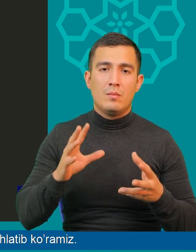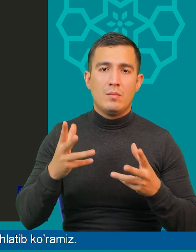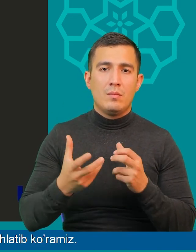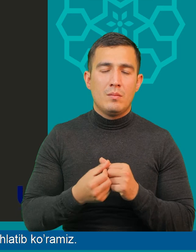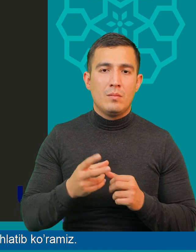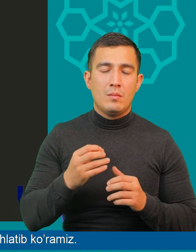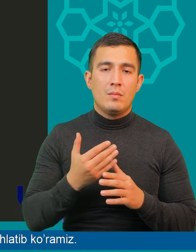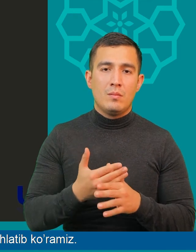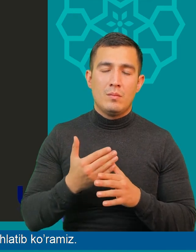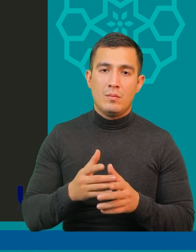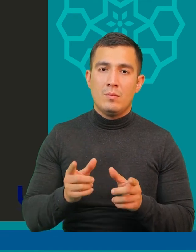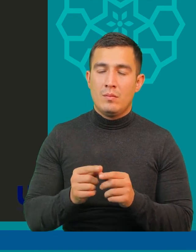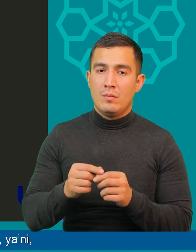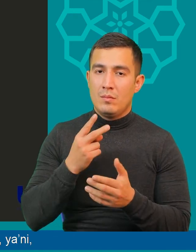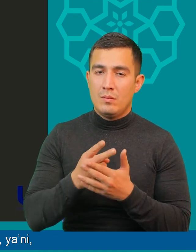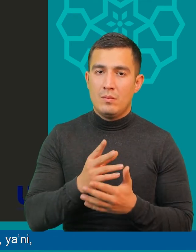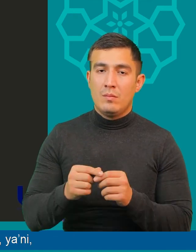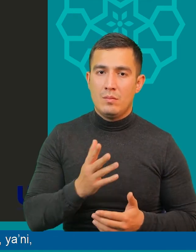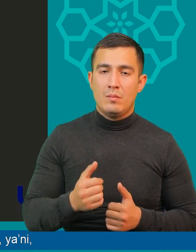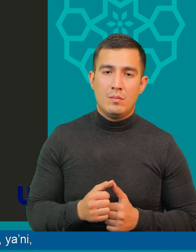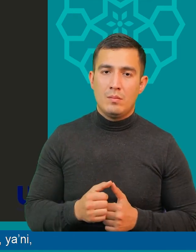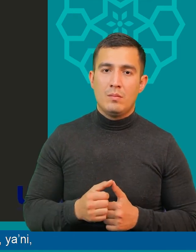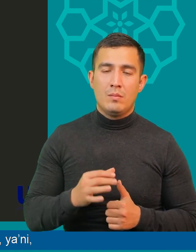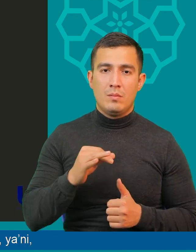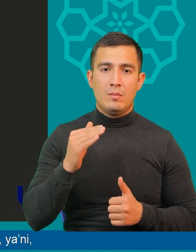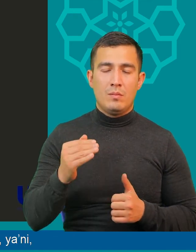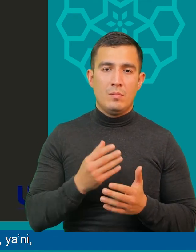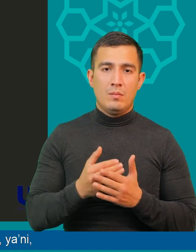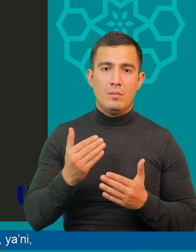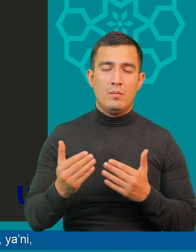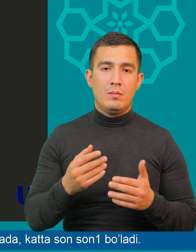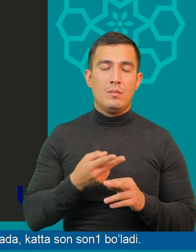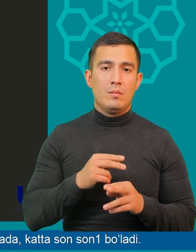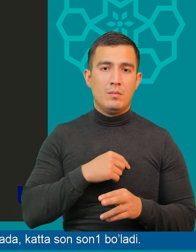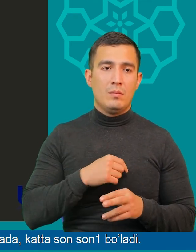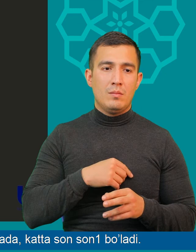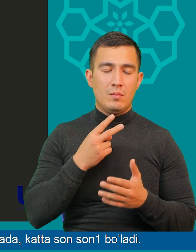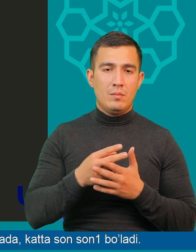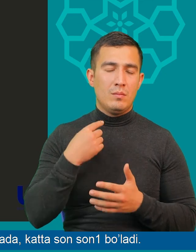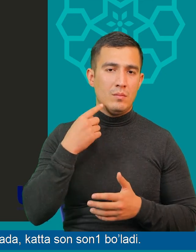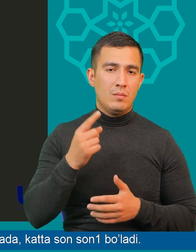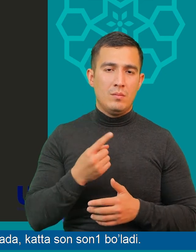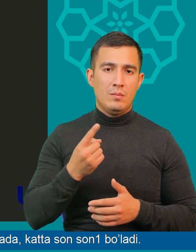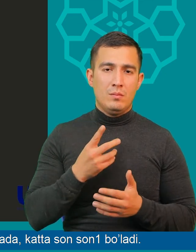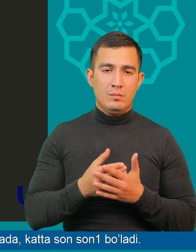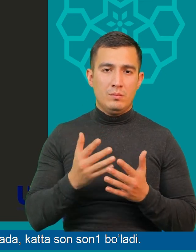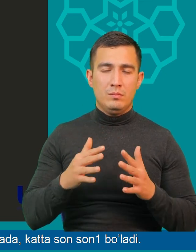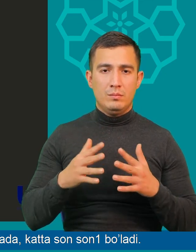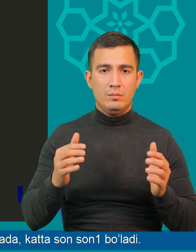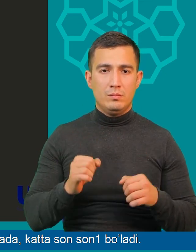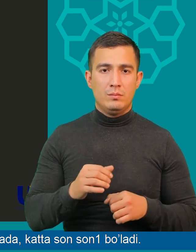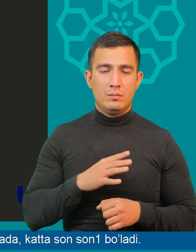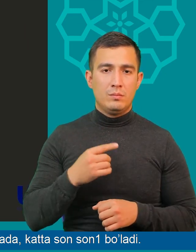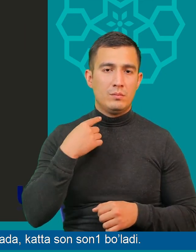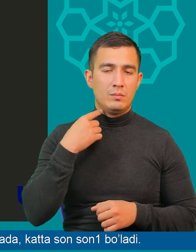amallar yordamida ishlab ko'ramiz. If operatorining ichida ikkita shart tekshirib ko'ramiz. Ya'ni son 1 katta bo'lsa son